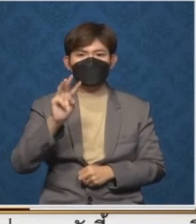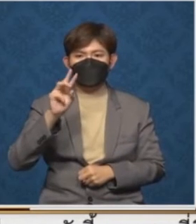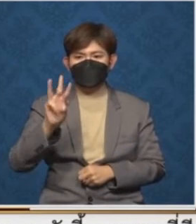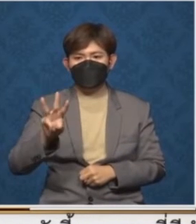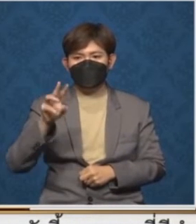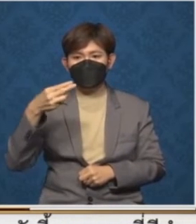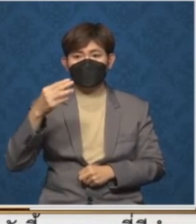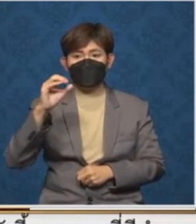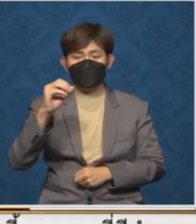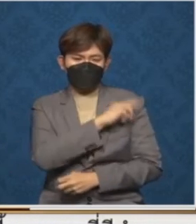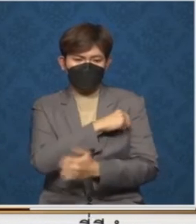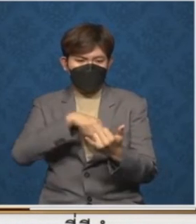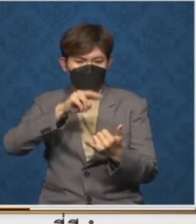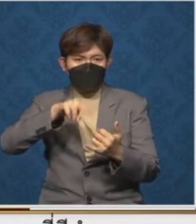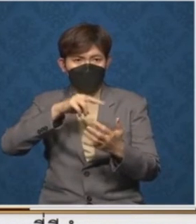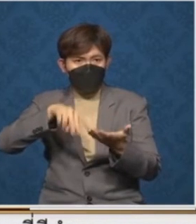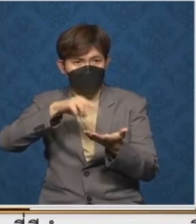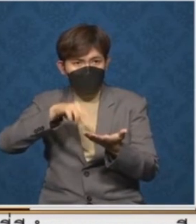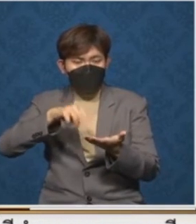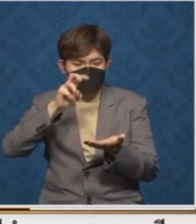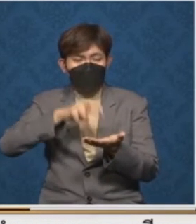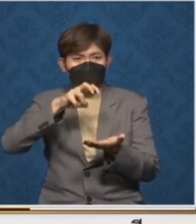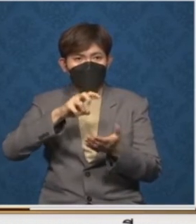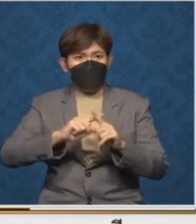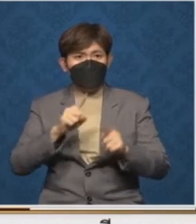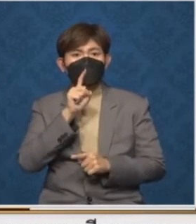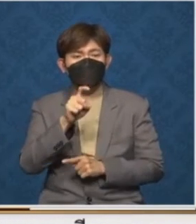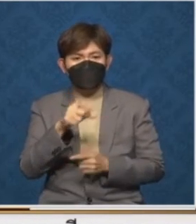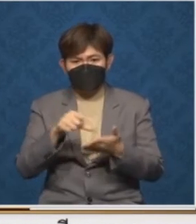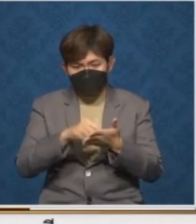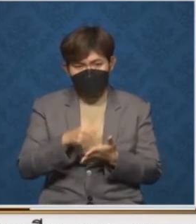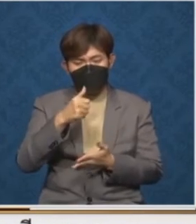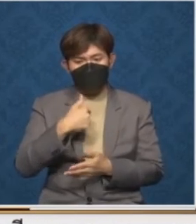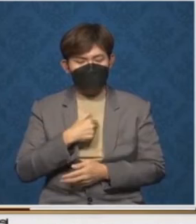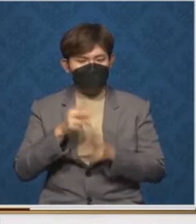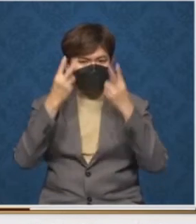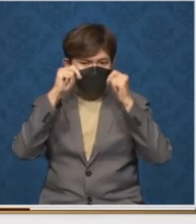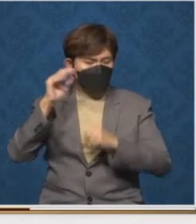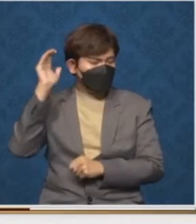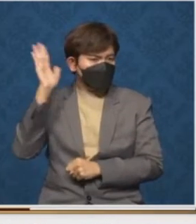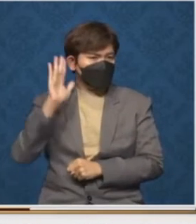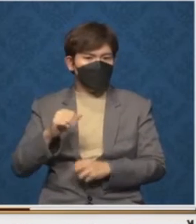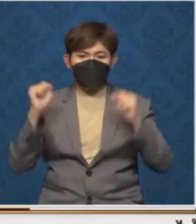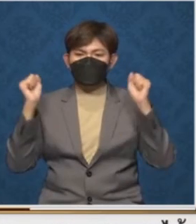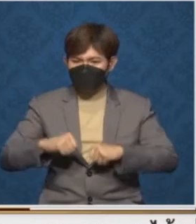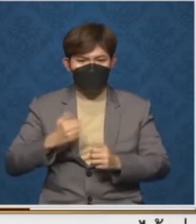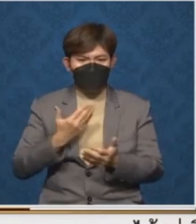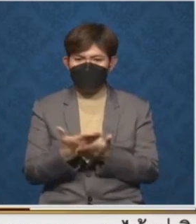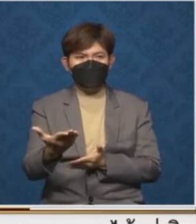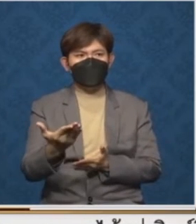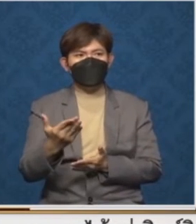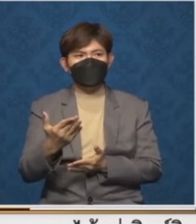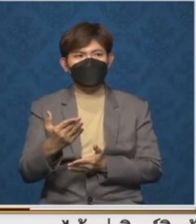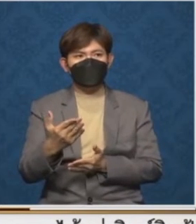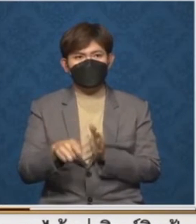ิท่ไปดูสได์แผ่นต่อไปครับนี่ครับออกตาหลาเลยคร